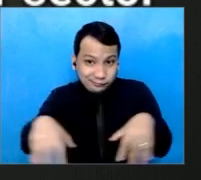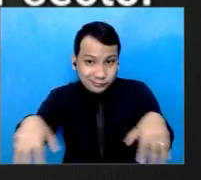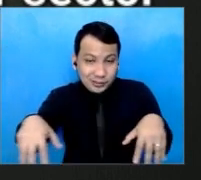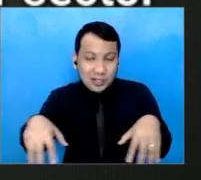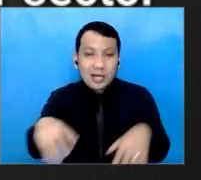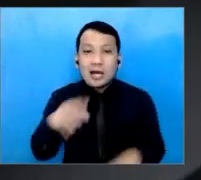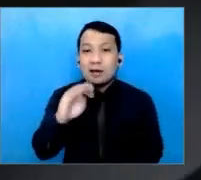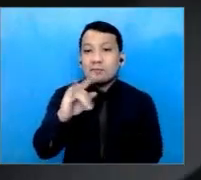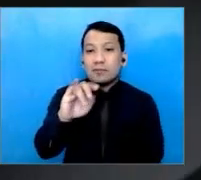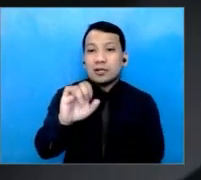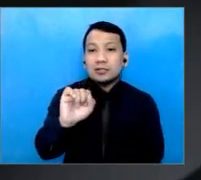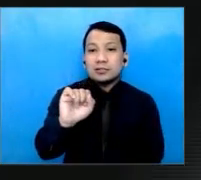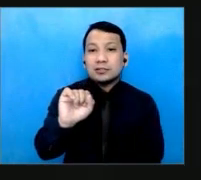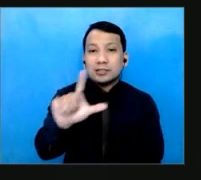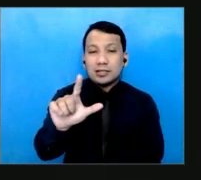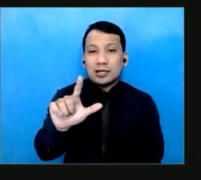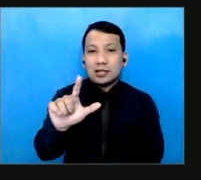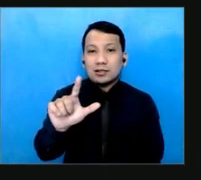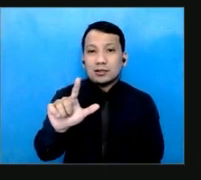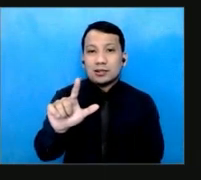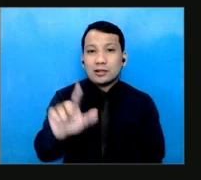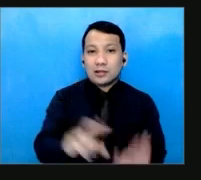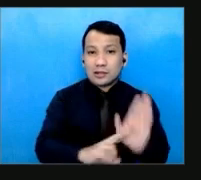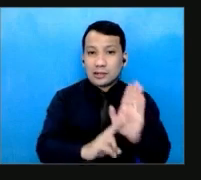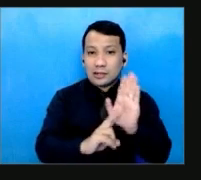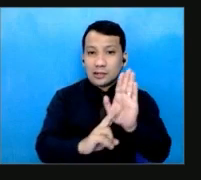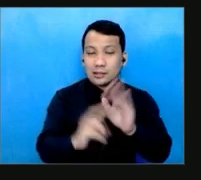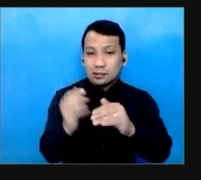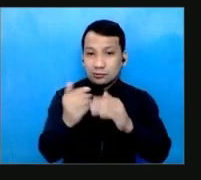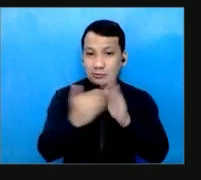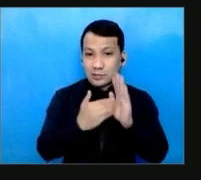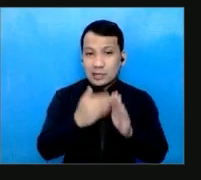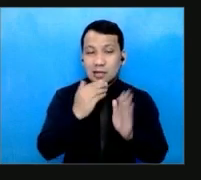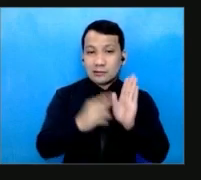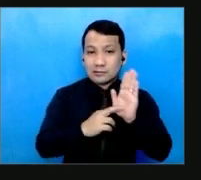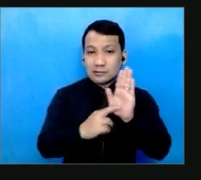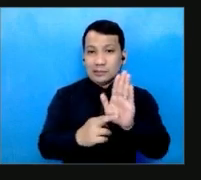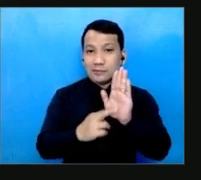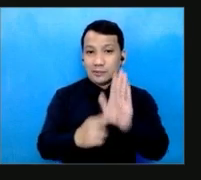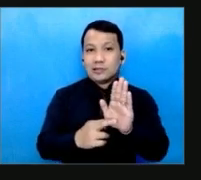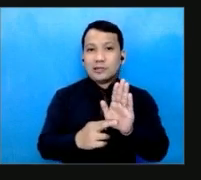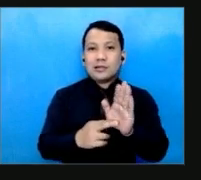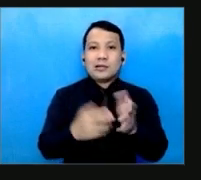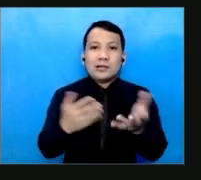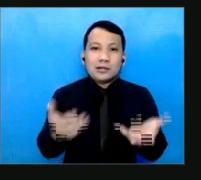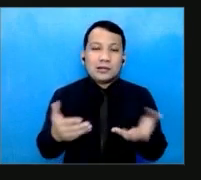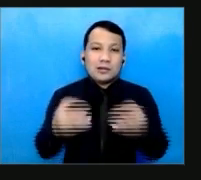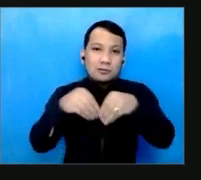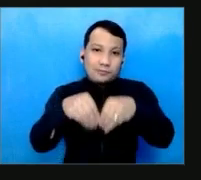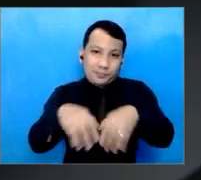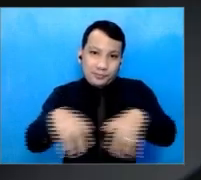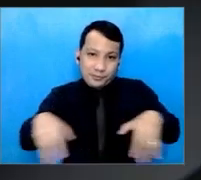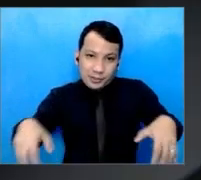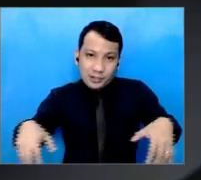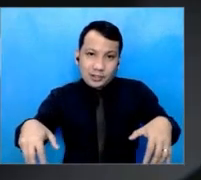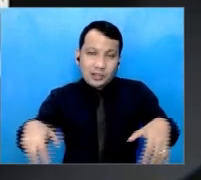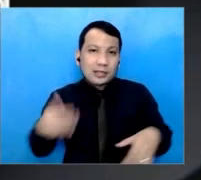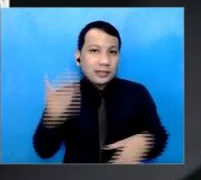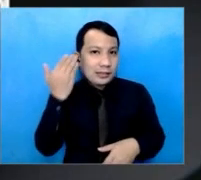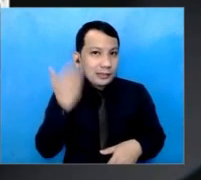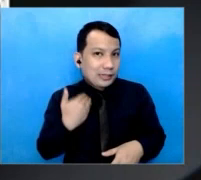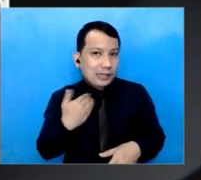at underrepresented daw ay tumutukoy lamang sa mga sektor na natural na marginal at underrepresented. At ito